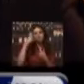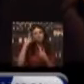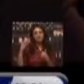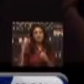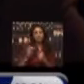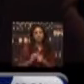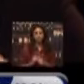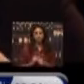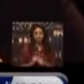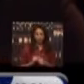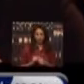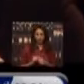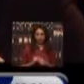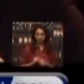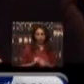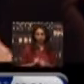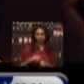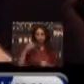يعني